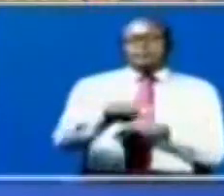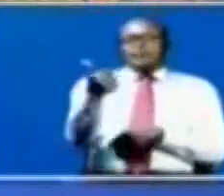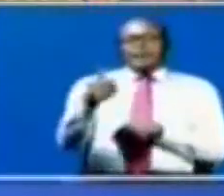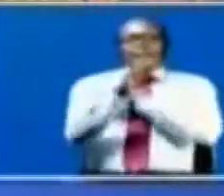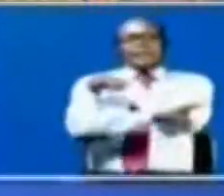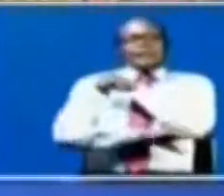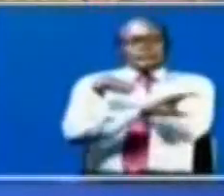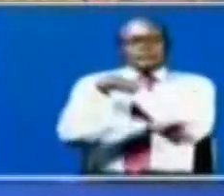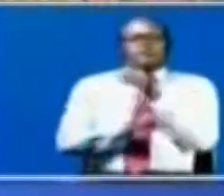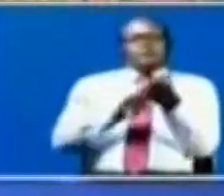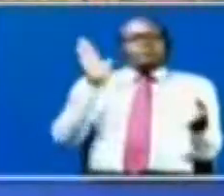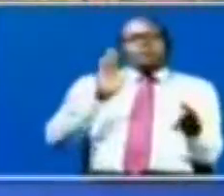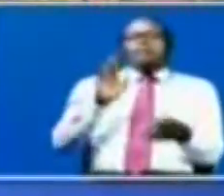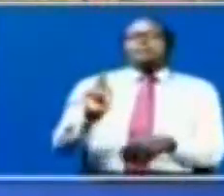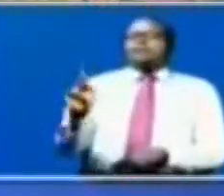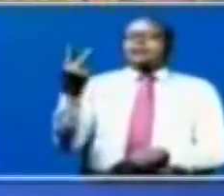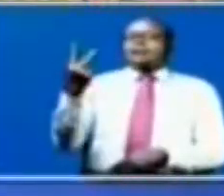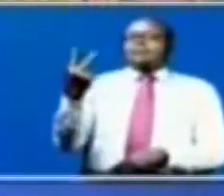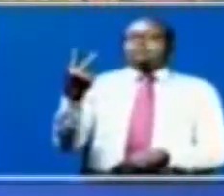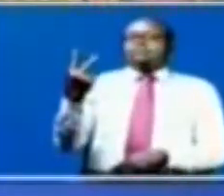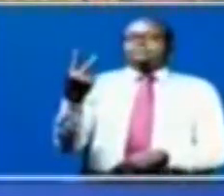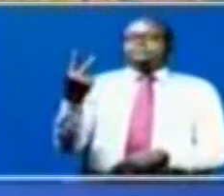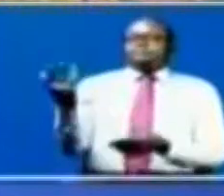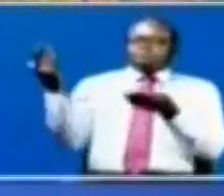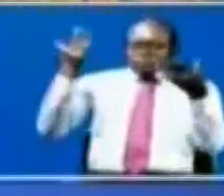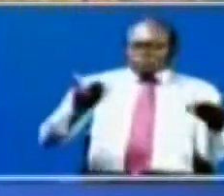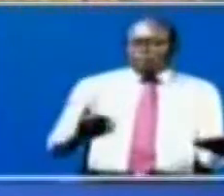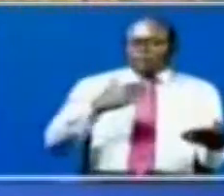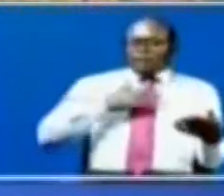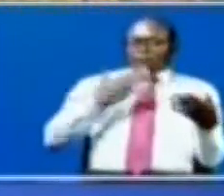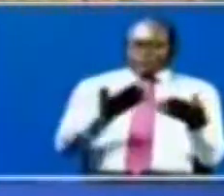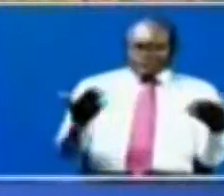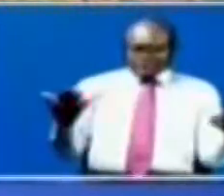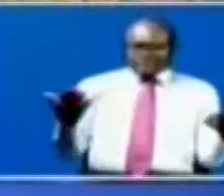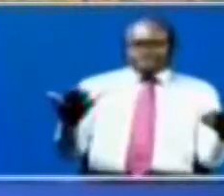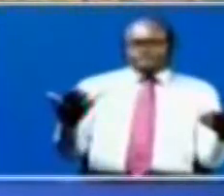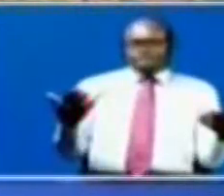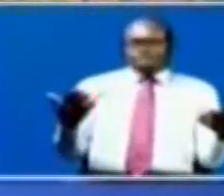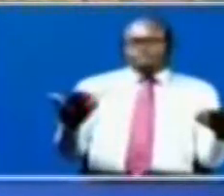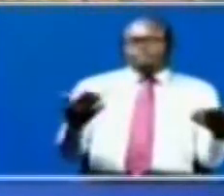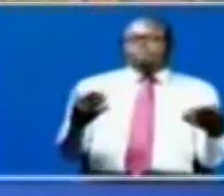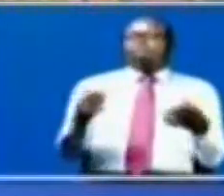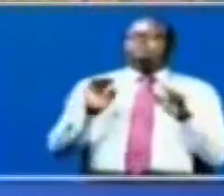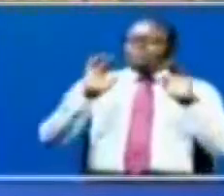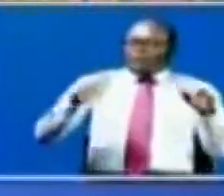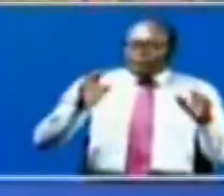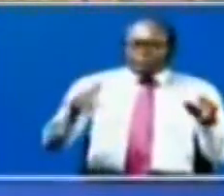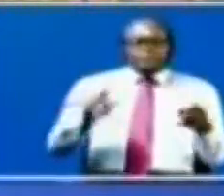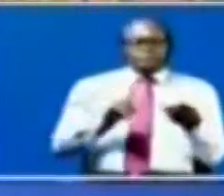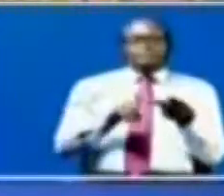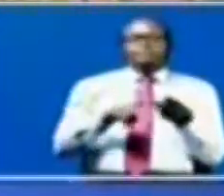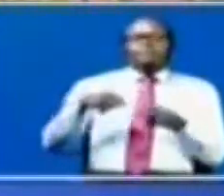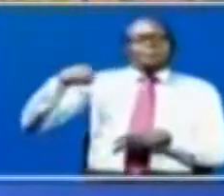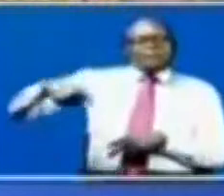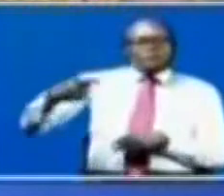nje aswa Kenya, na tumeleta bidhaa zetu za you know agriculture, zingine kuna